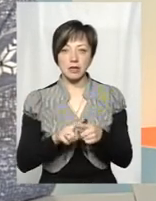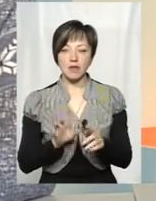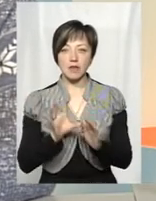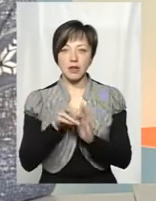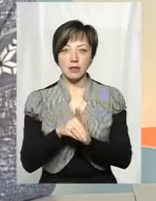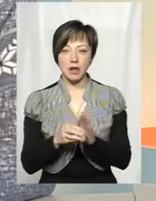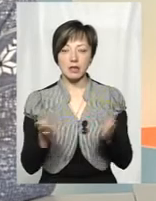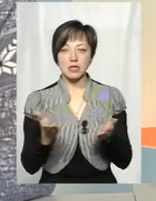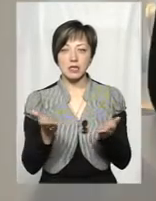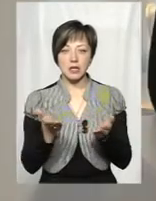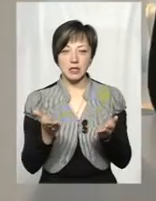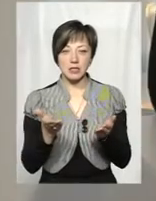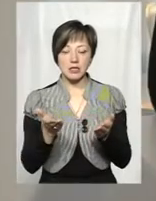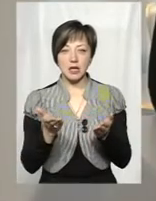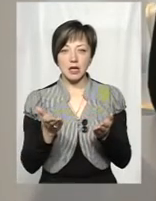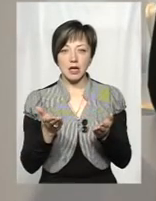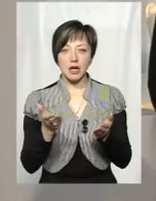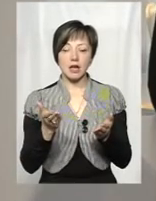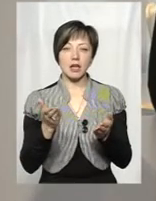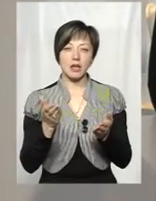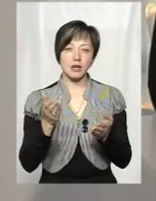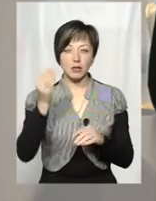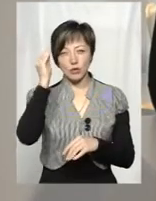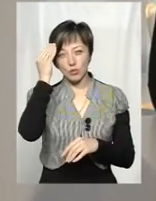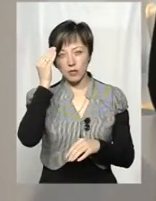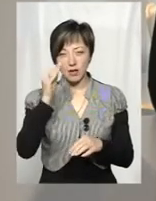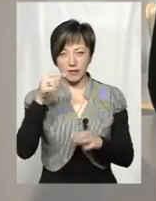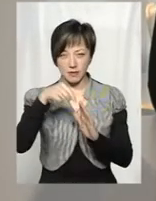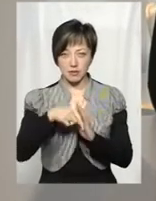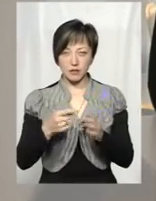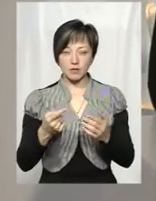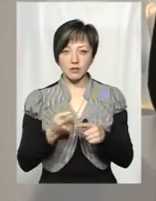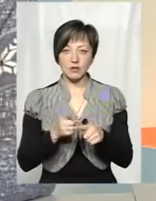вкладалися якісь світоглядні думки,